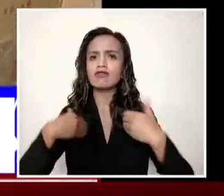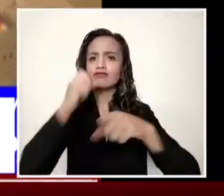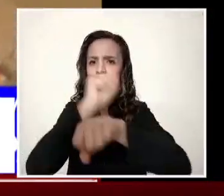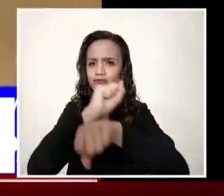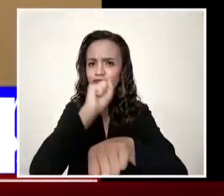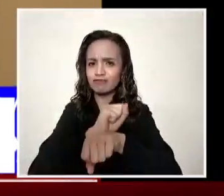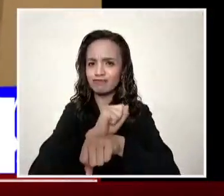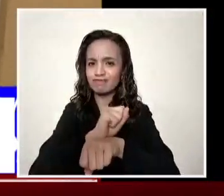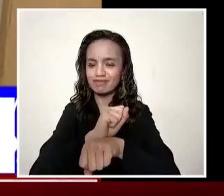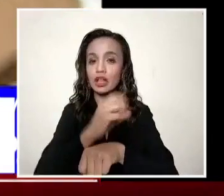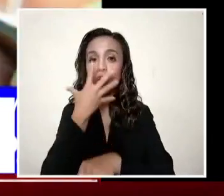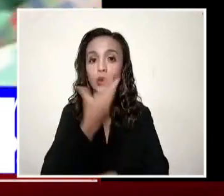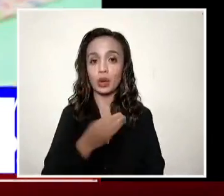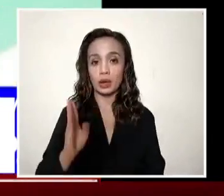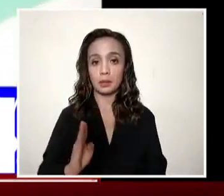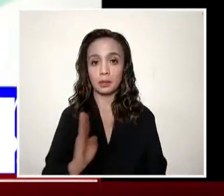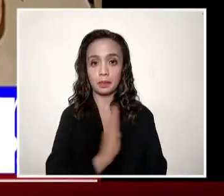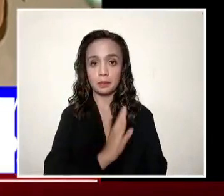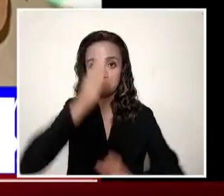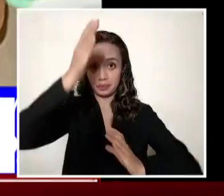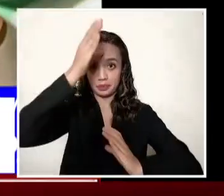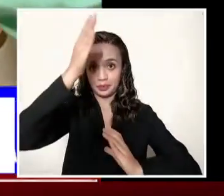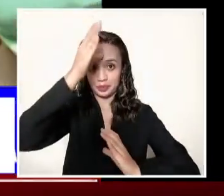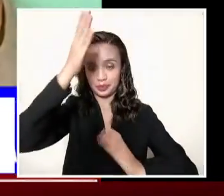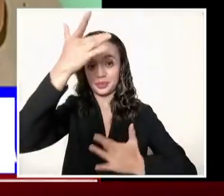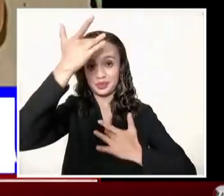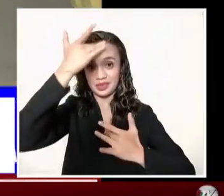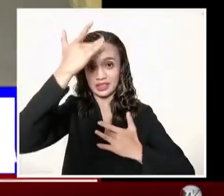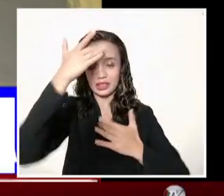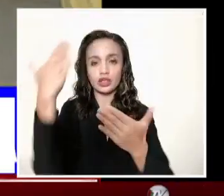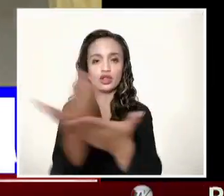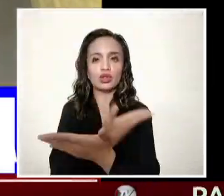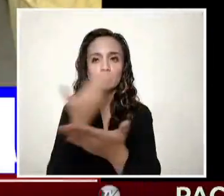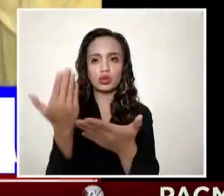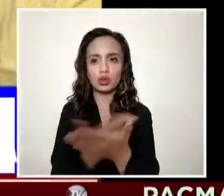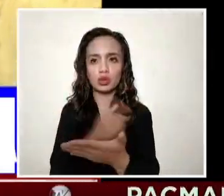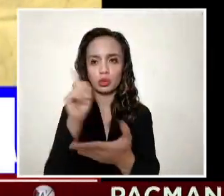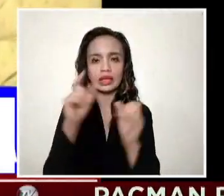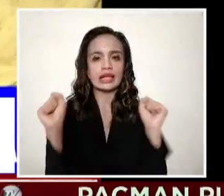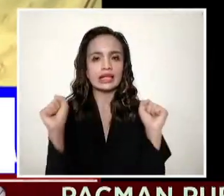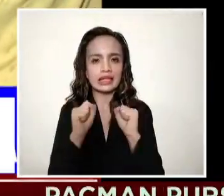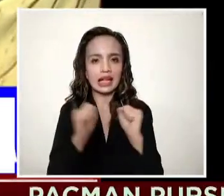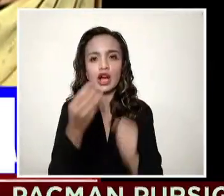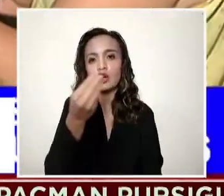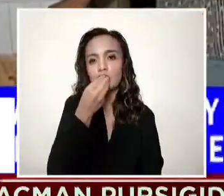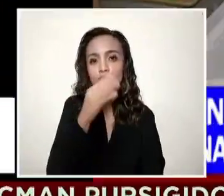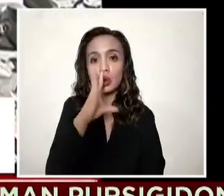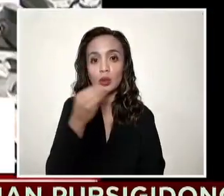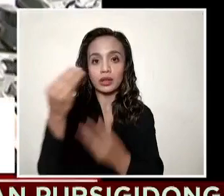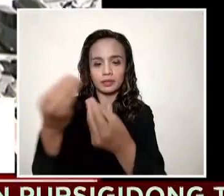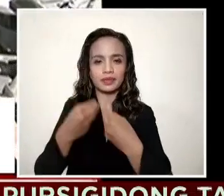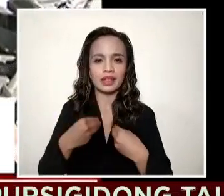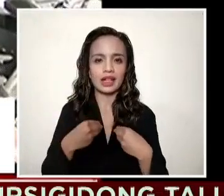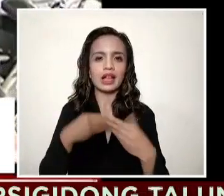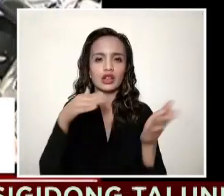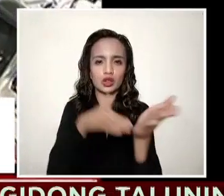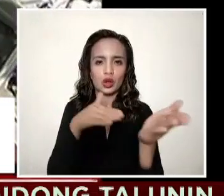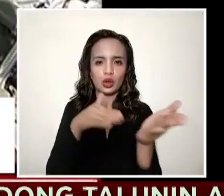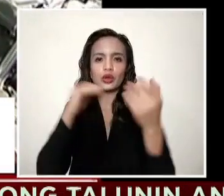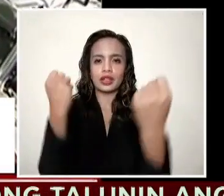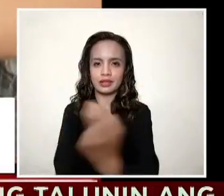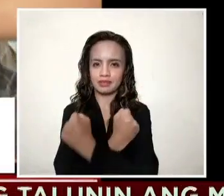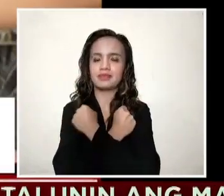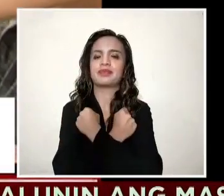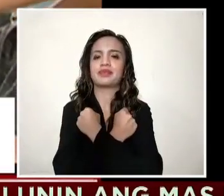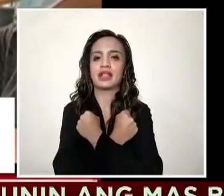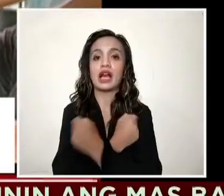breast cancer na si Lovely De Lumpa sa bagong freezer at frozen items na bigay ng Dr. Love. May bigas, delata